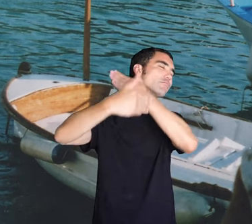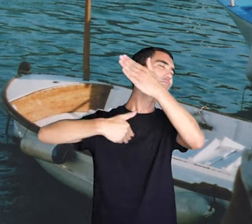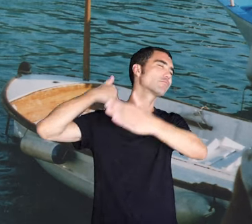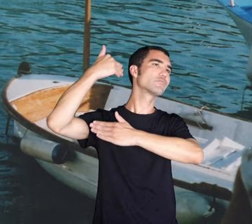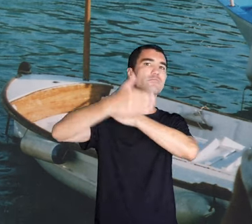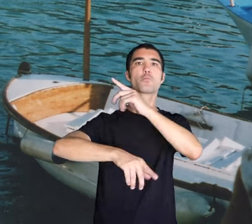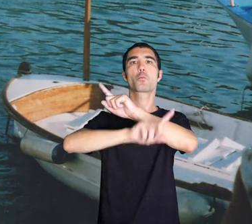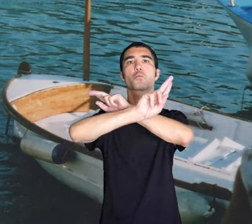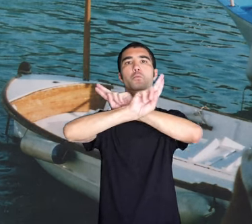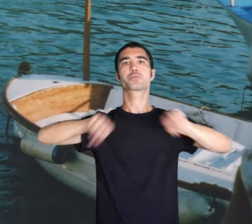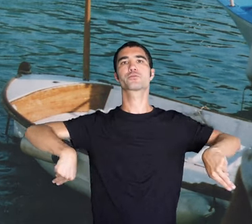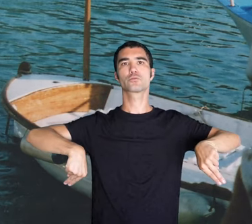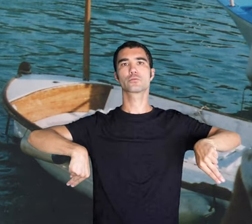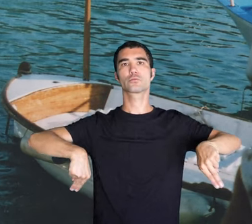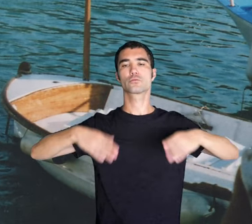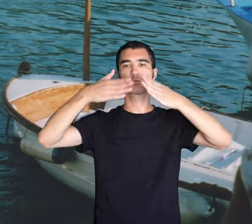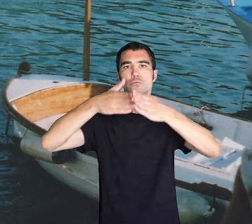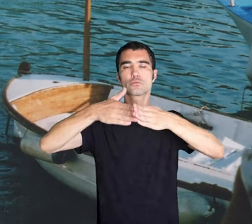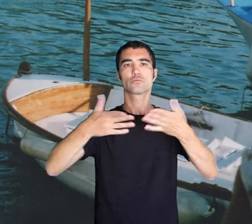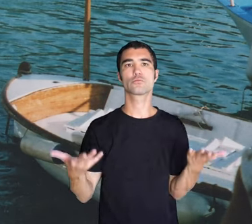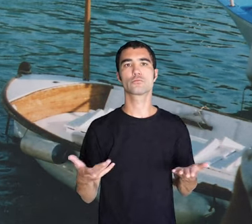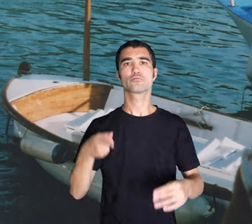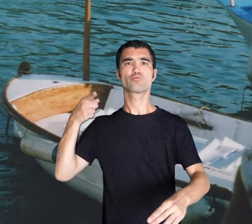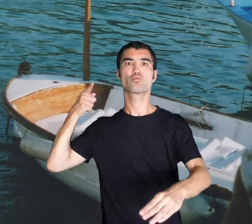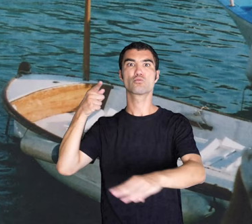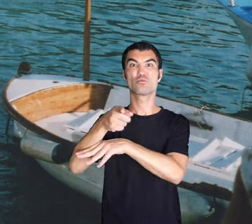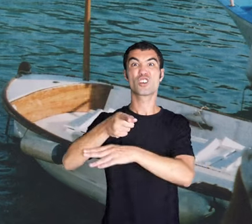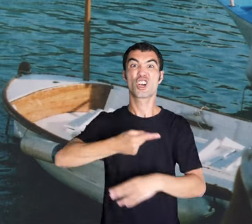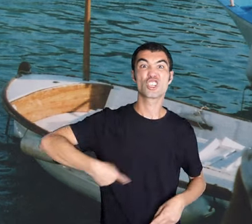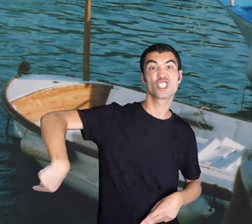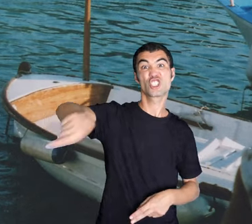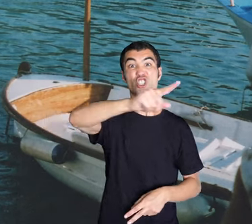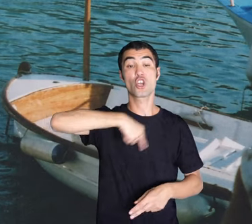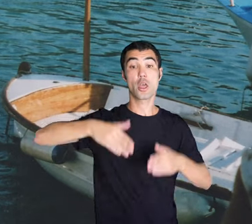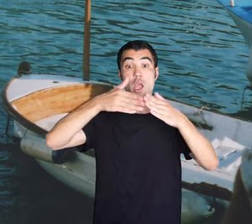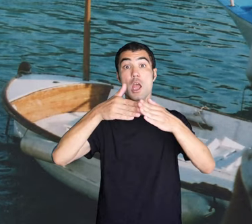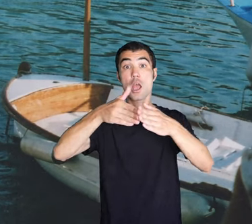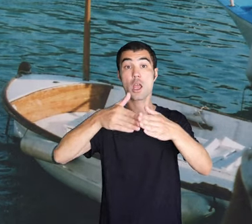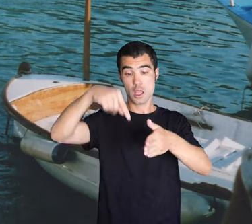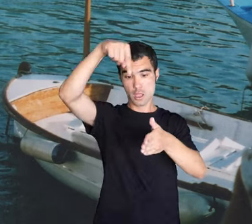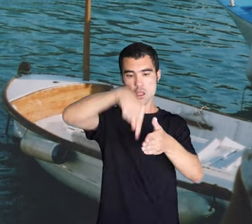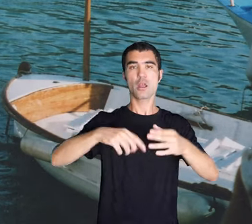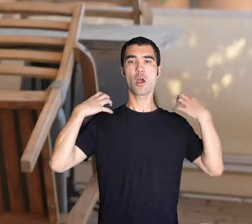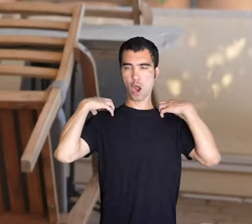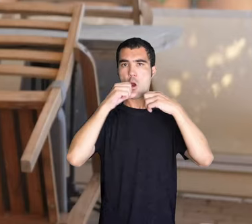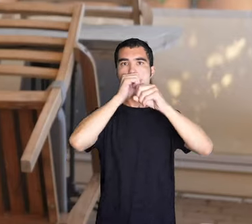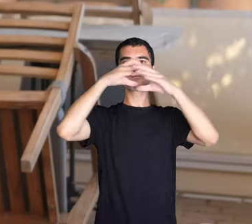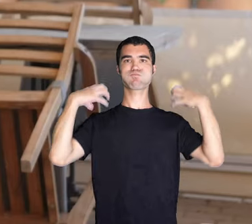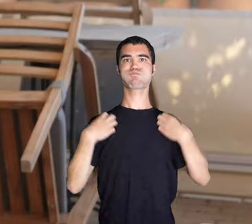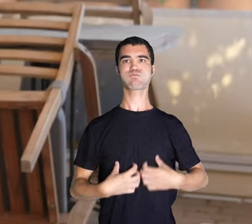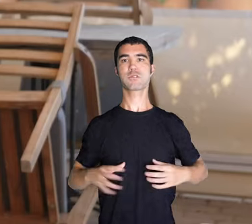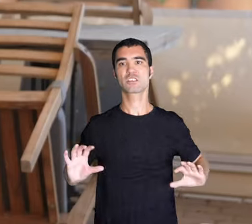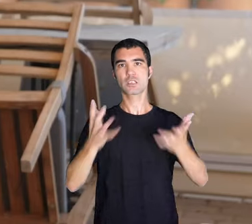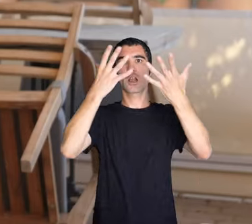vanno proibire le barche di mamma. Obligaven a tots els que anaven a la barca a posar-li un salvavides. Hi havia